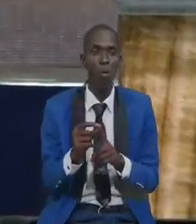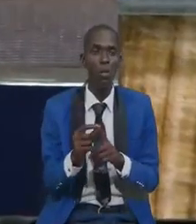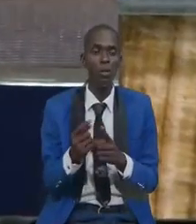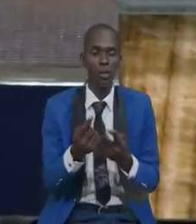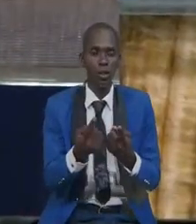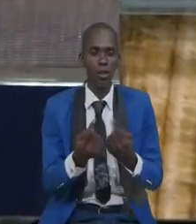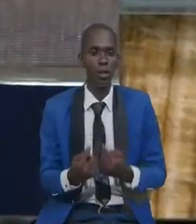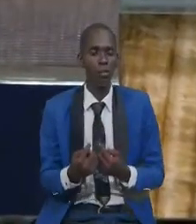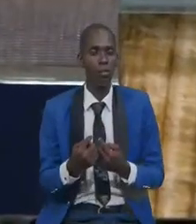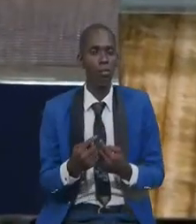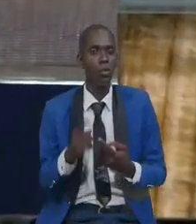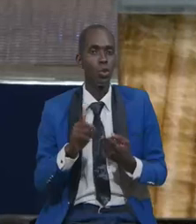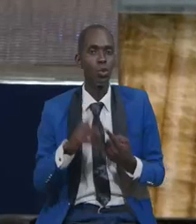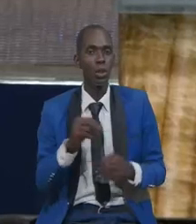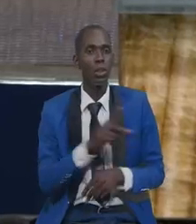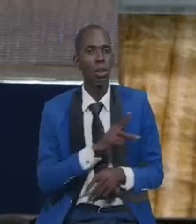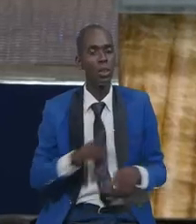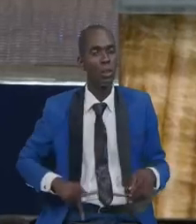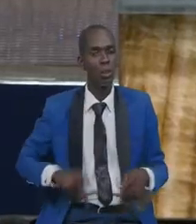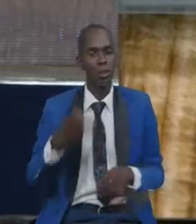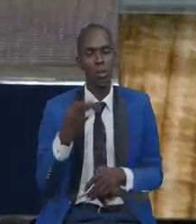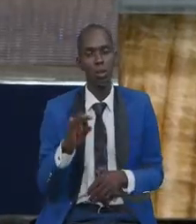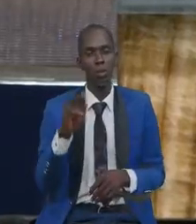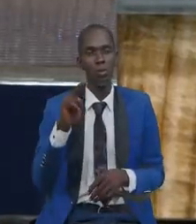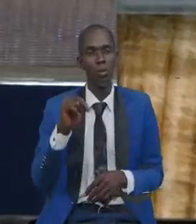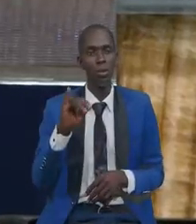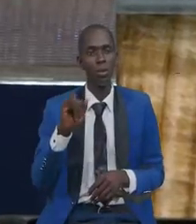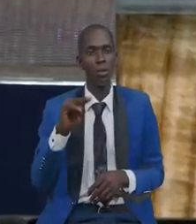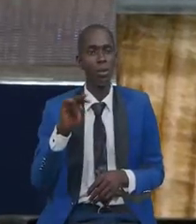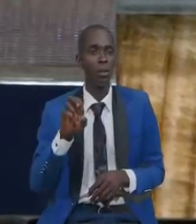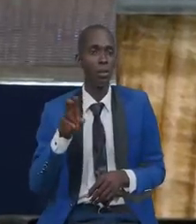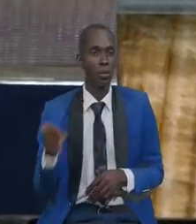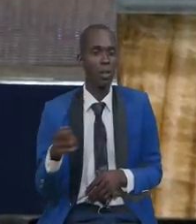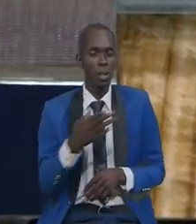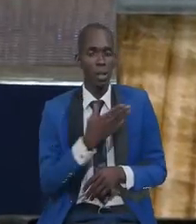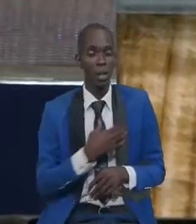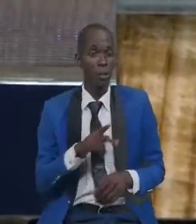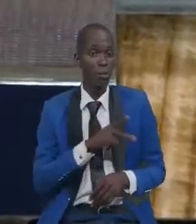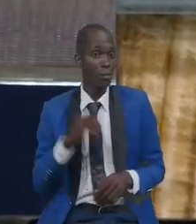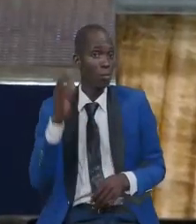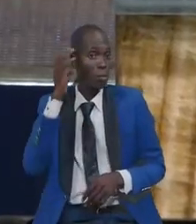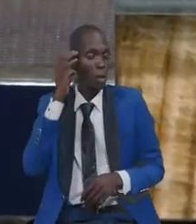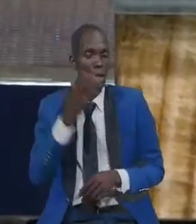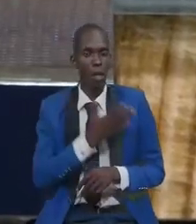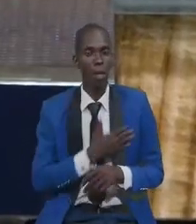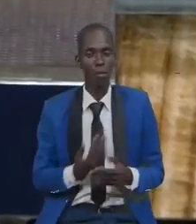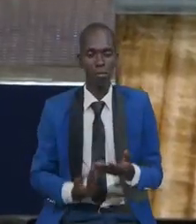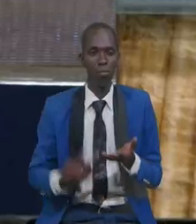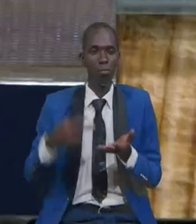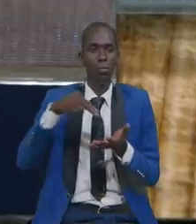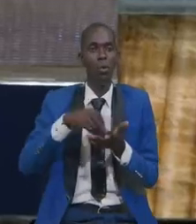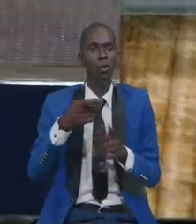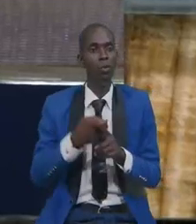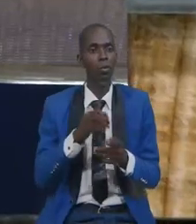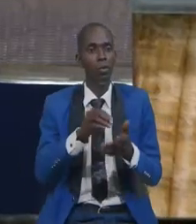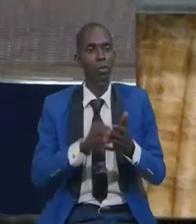aux oreilles du roi de Ninive. Il se leva de son trône, ôta